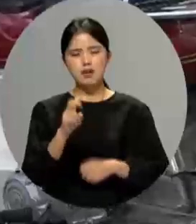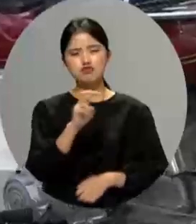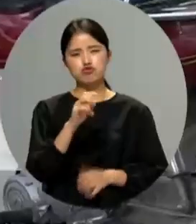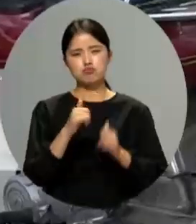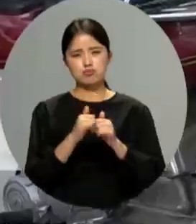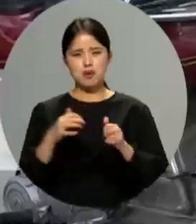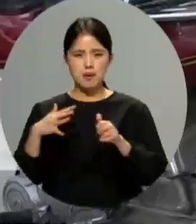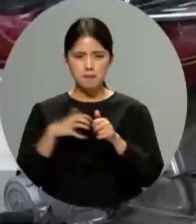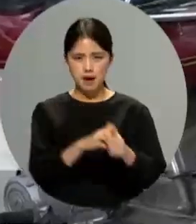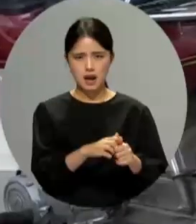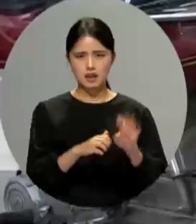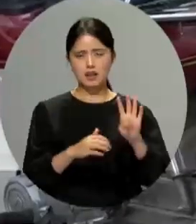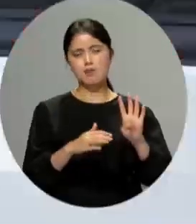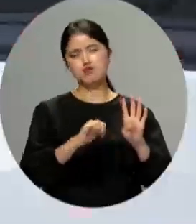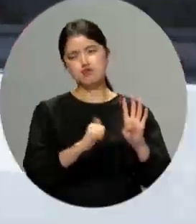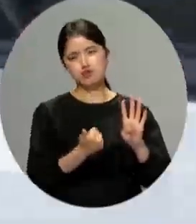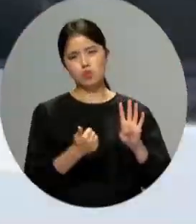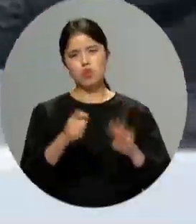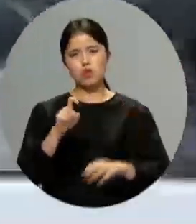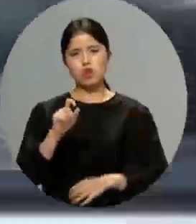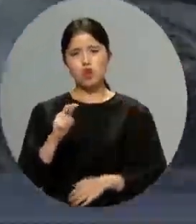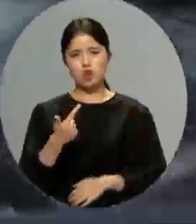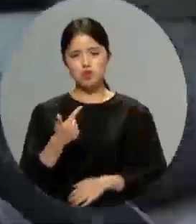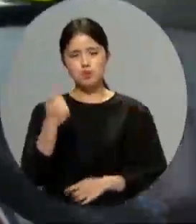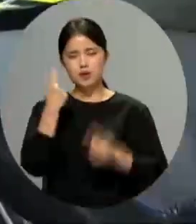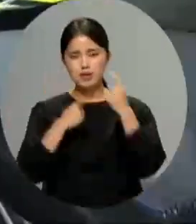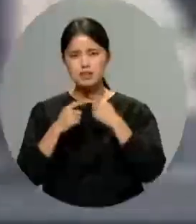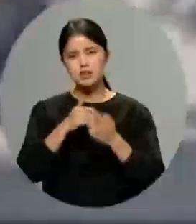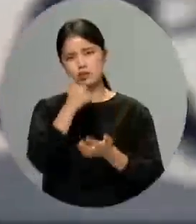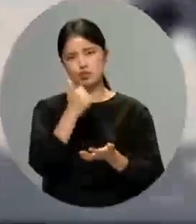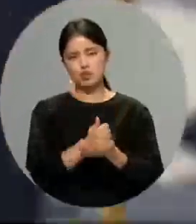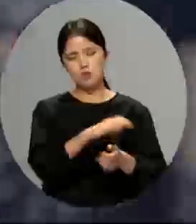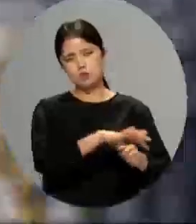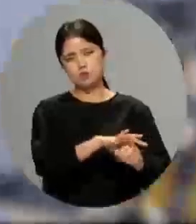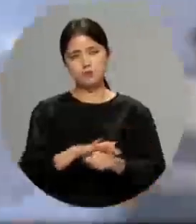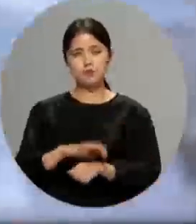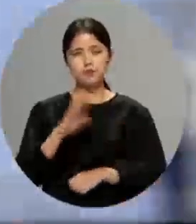이중 4명을 숨지게 하고 16명을 다치게 한 혐의로 기소됐습니다